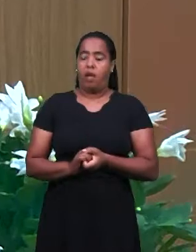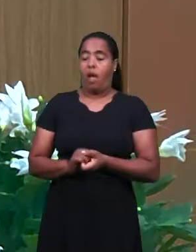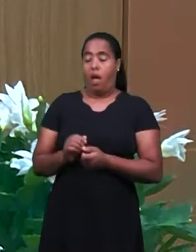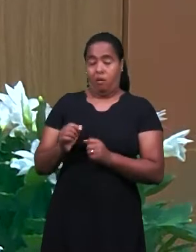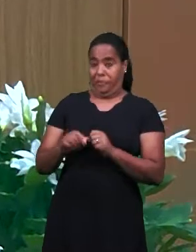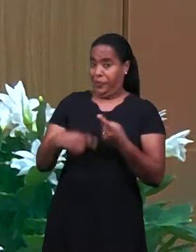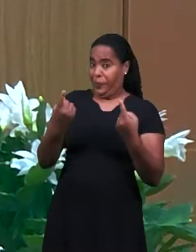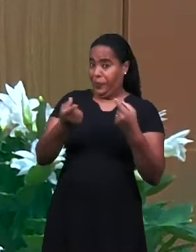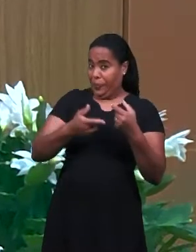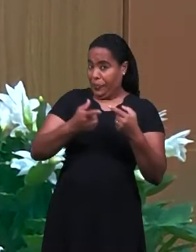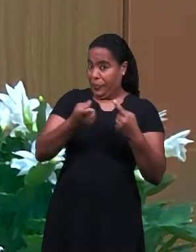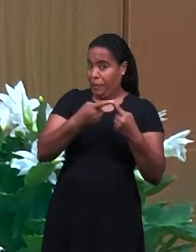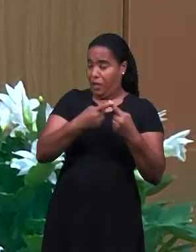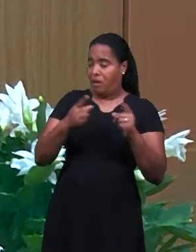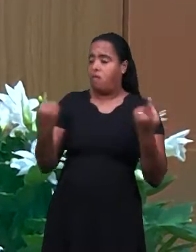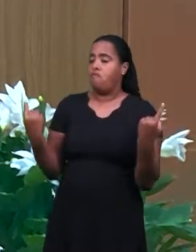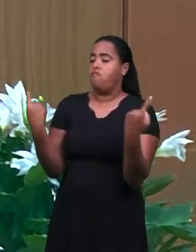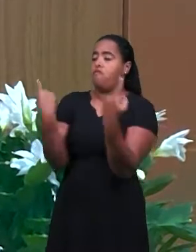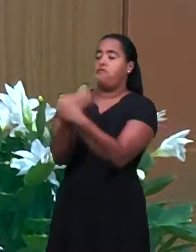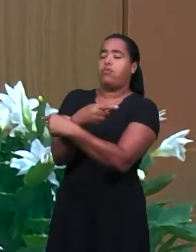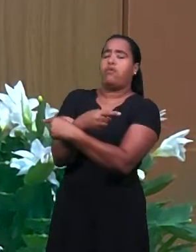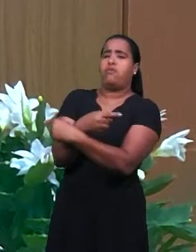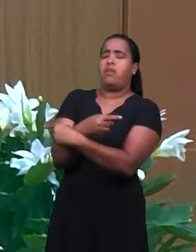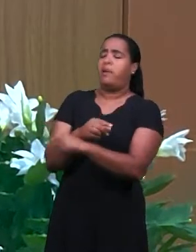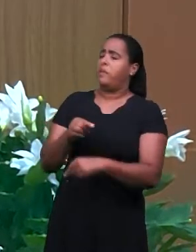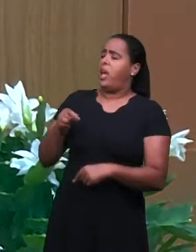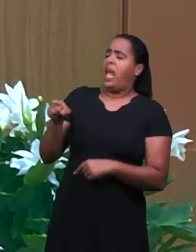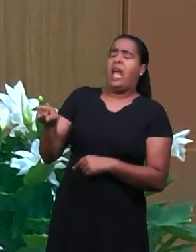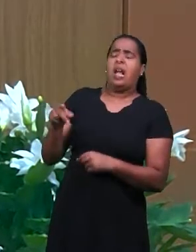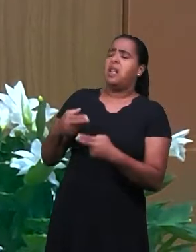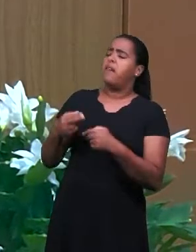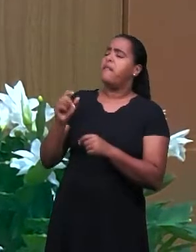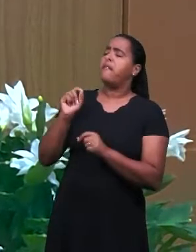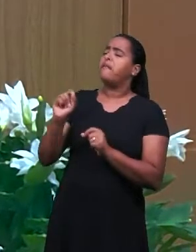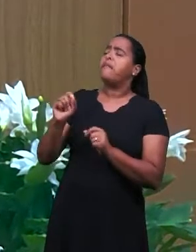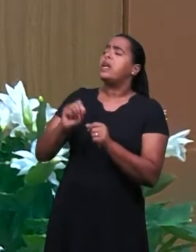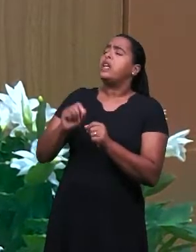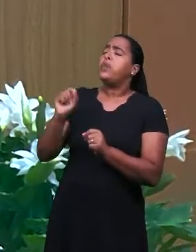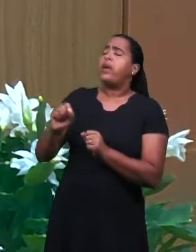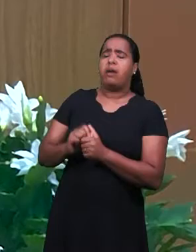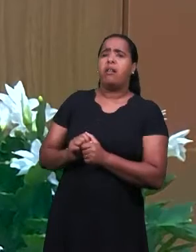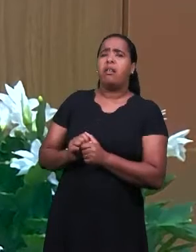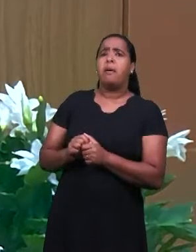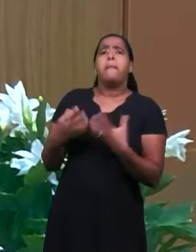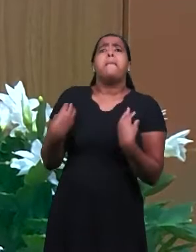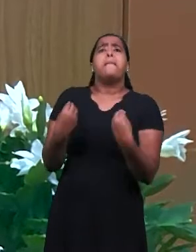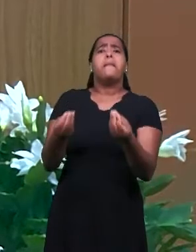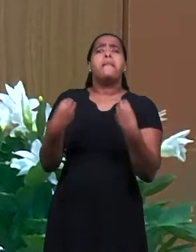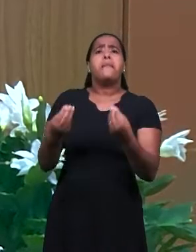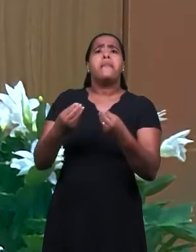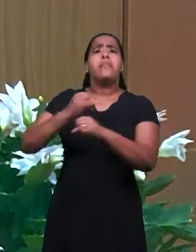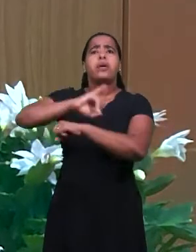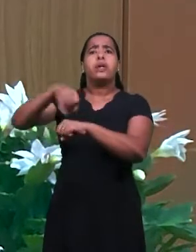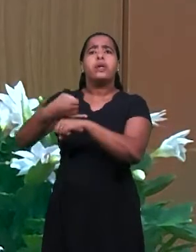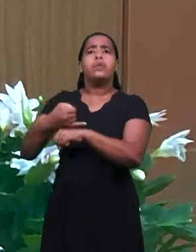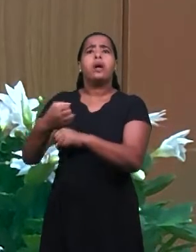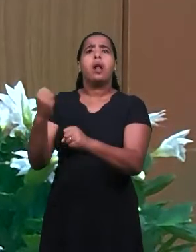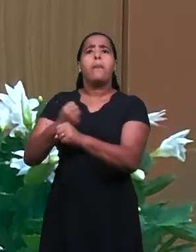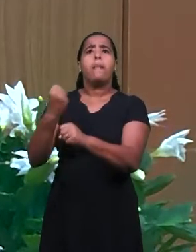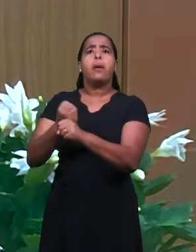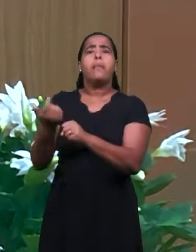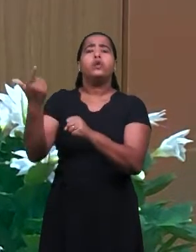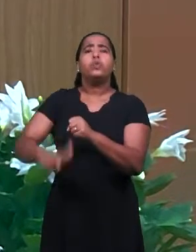они восстали. Что этот человек пришел сюда делать? Для чего восстанавливать Иерусалим?